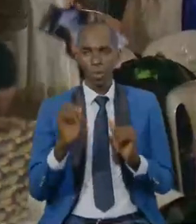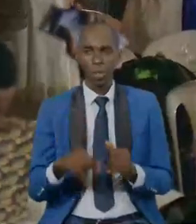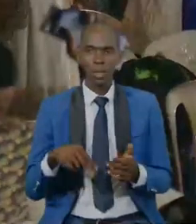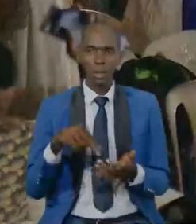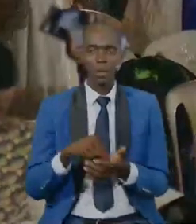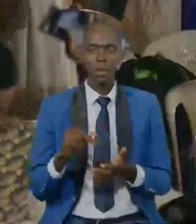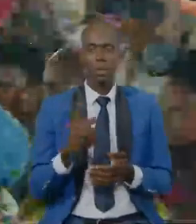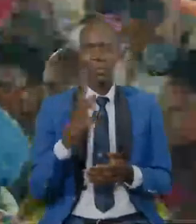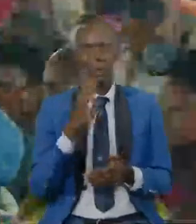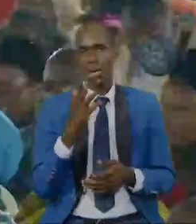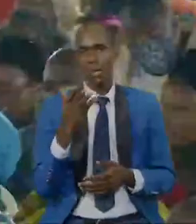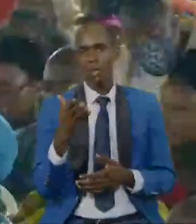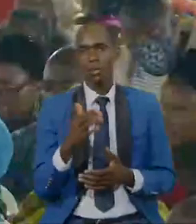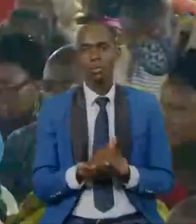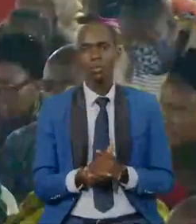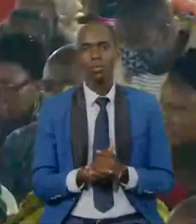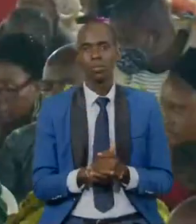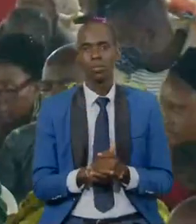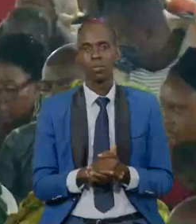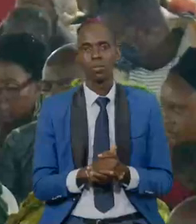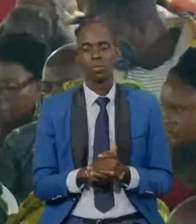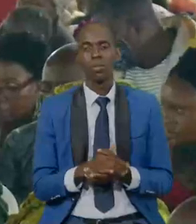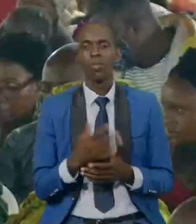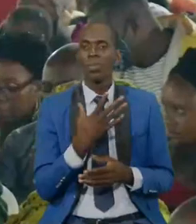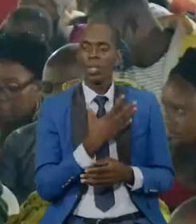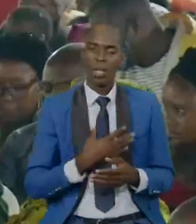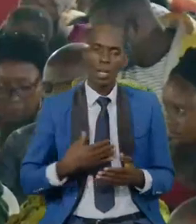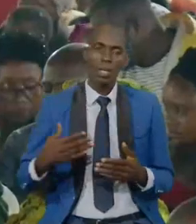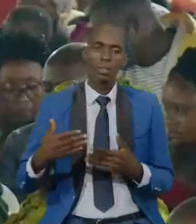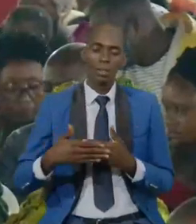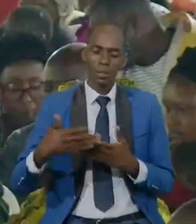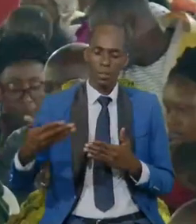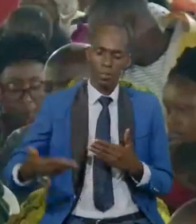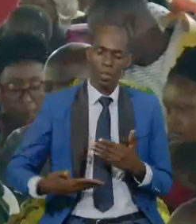Je peux te mettre debout là où tu te trouves.